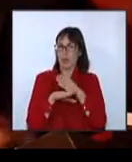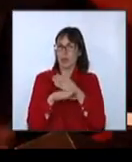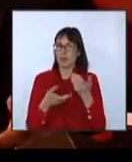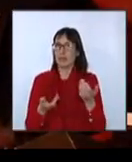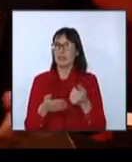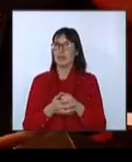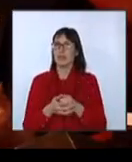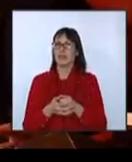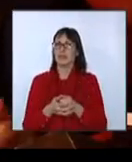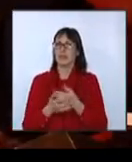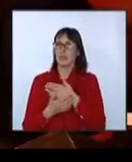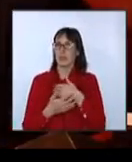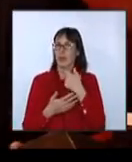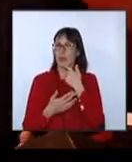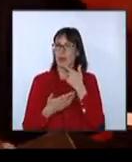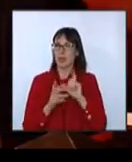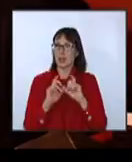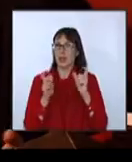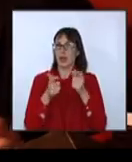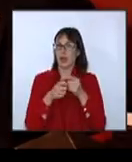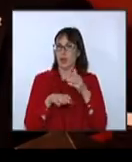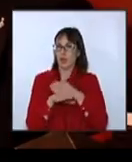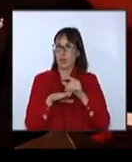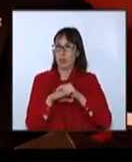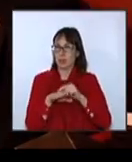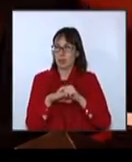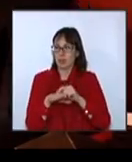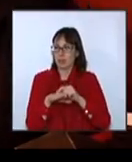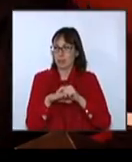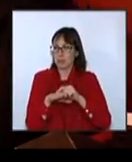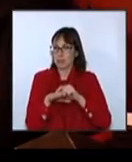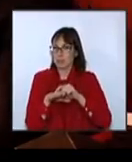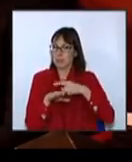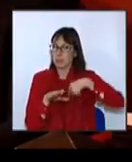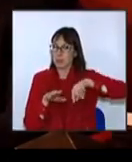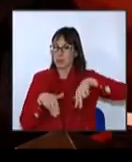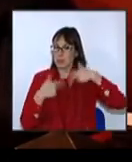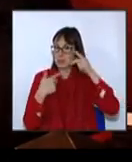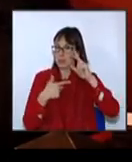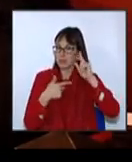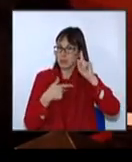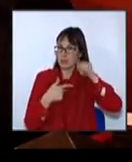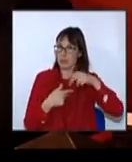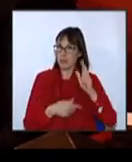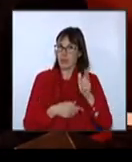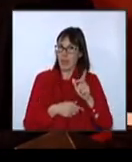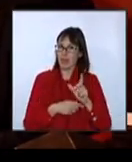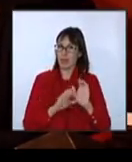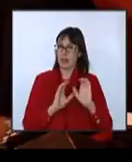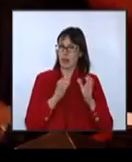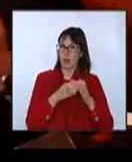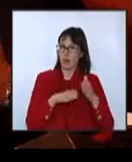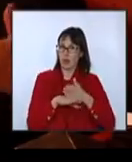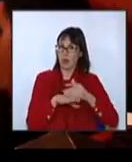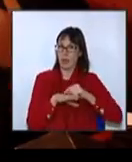vostès fan una reunió de partit, nosaltres també tindríem dret de fer-hi una reunió del partit. Això per un cantó. Per l'altre